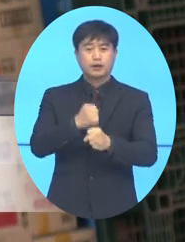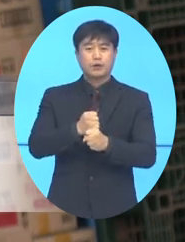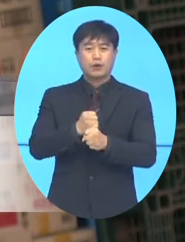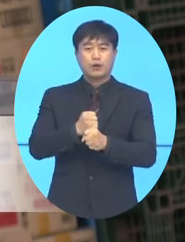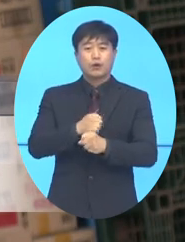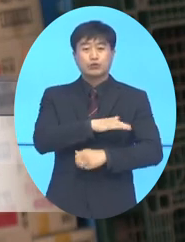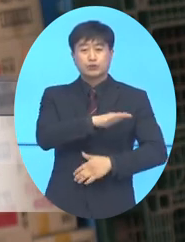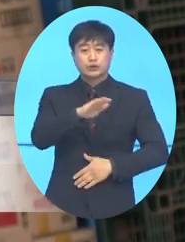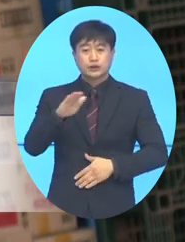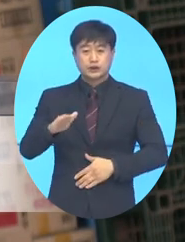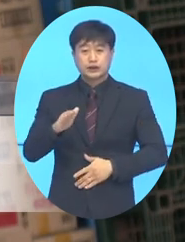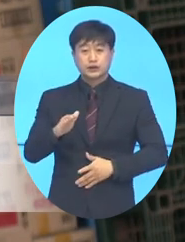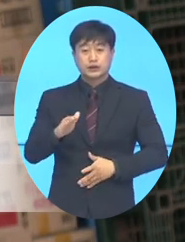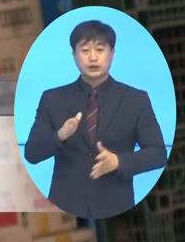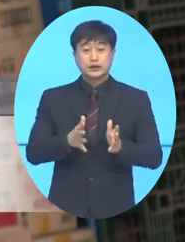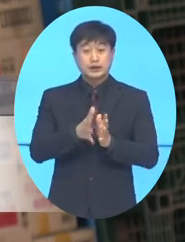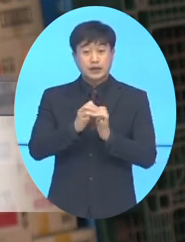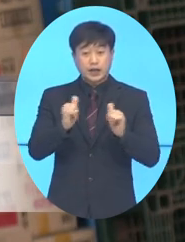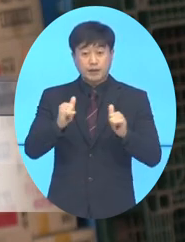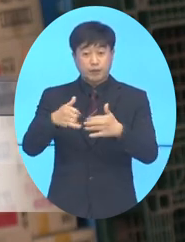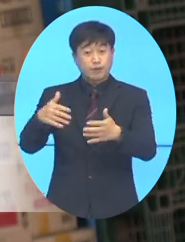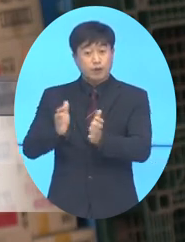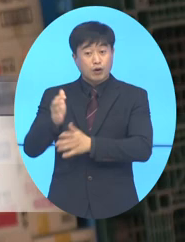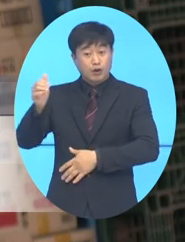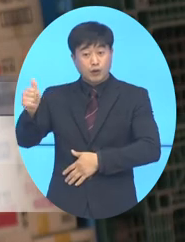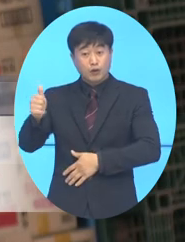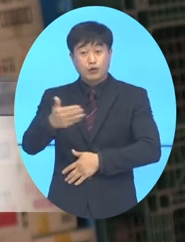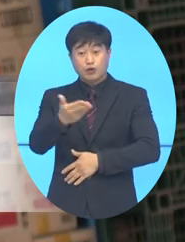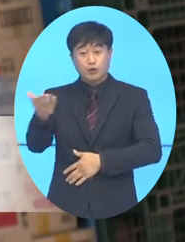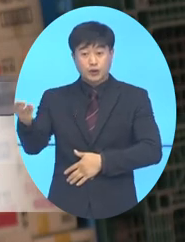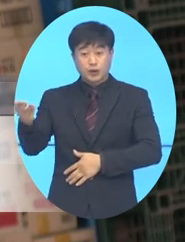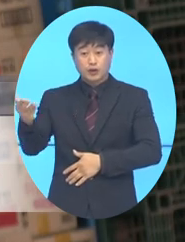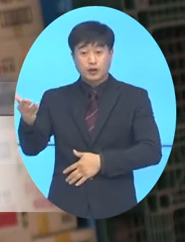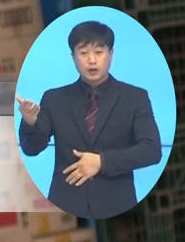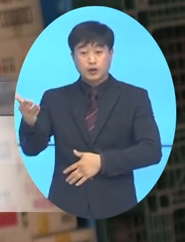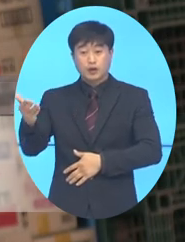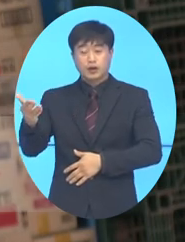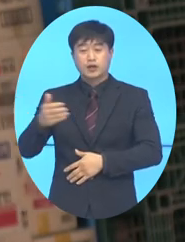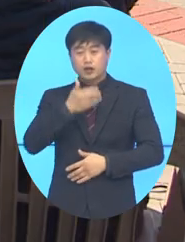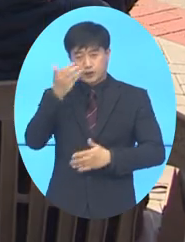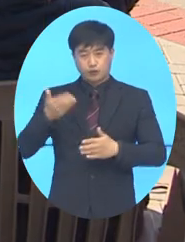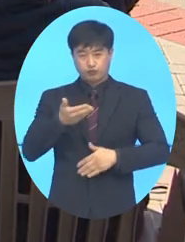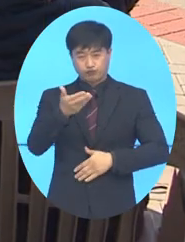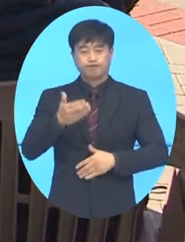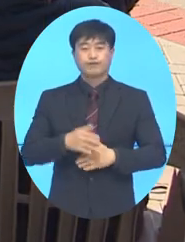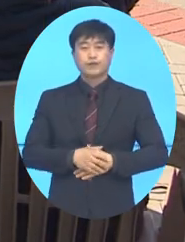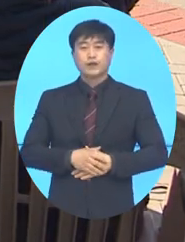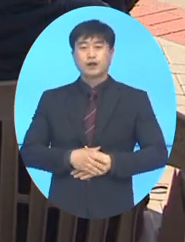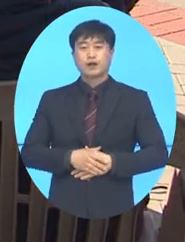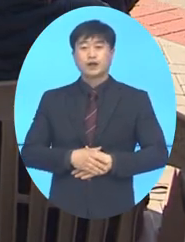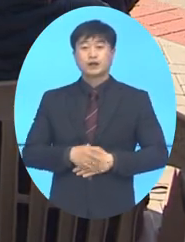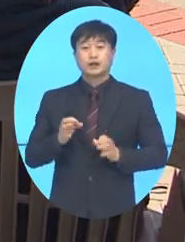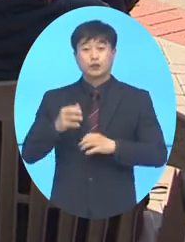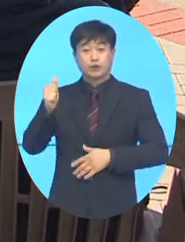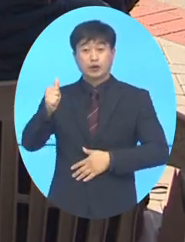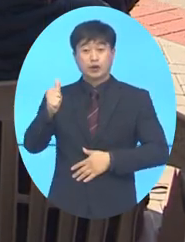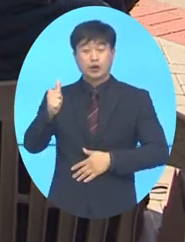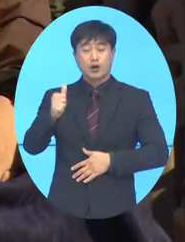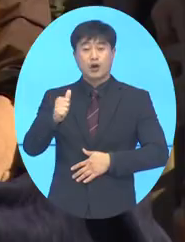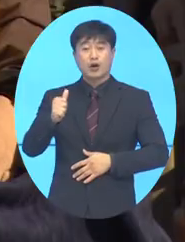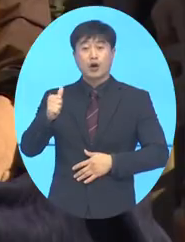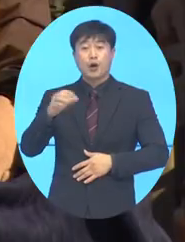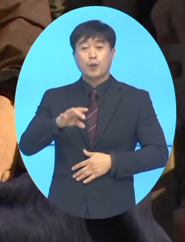우리 시민과 국민 여러분께 희망을 드려야 됩니다 그러면서 김지선은